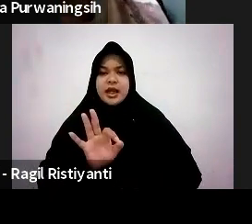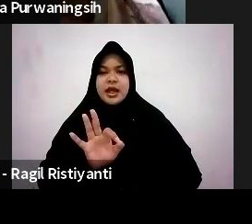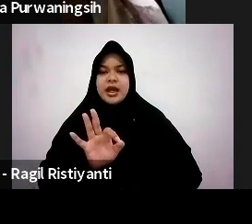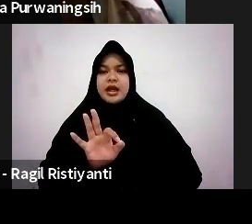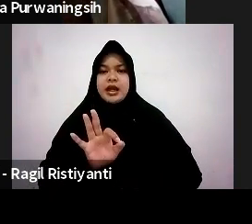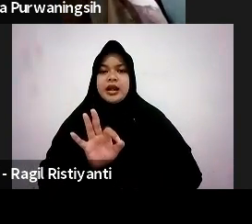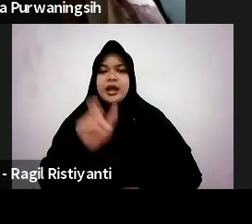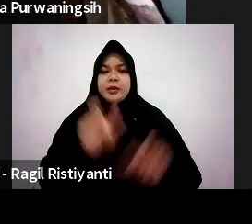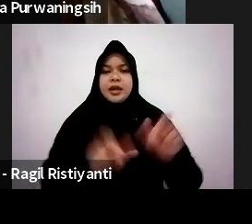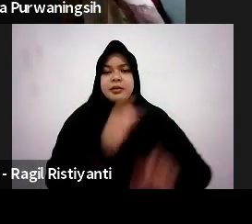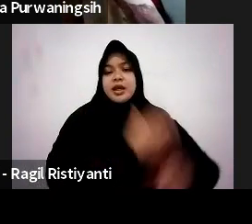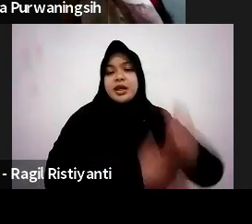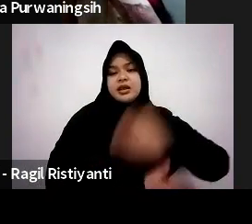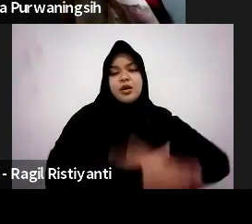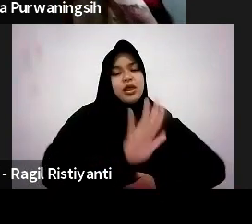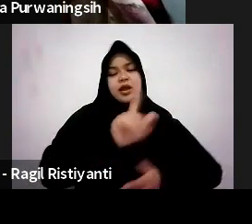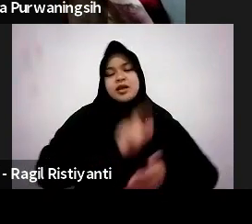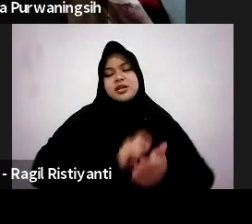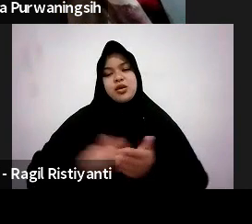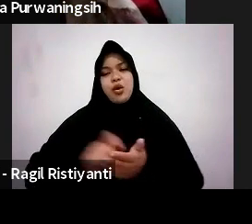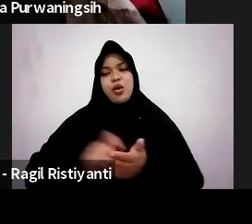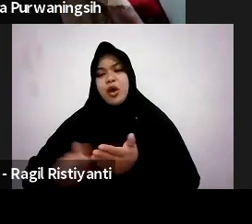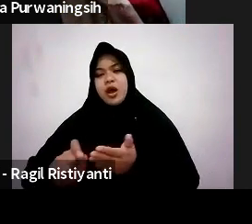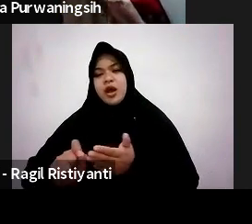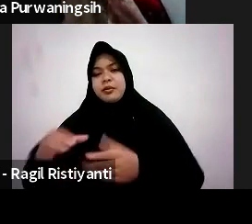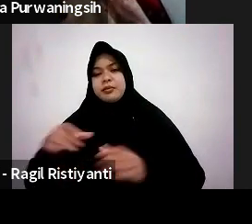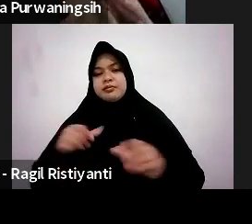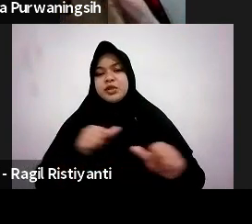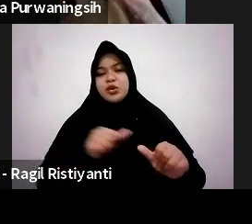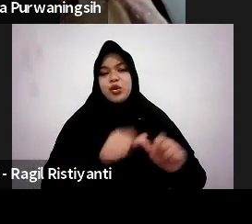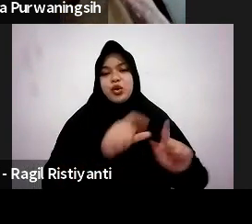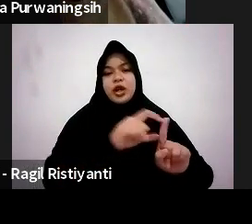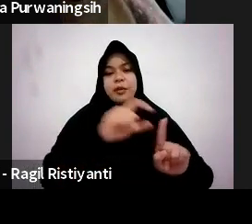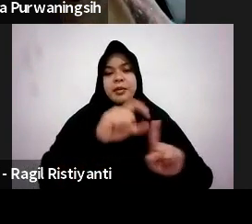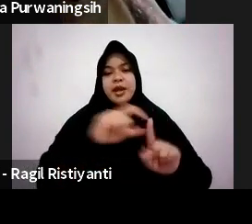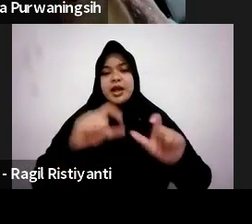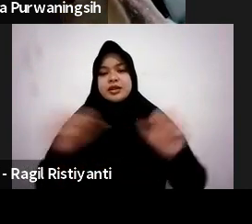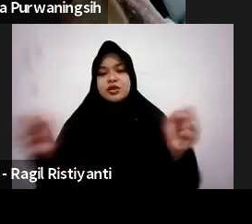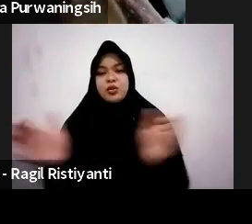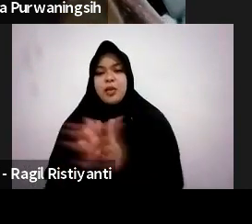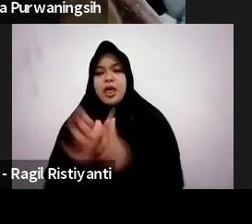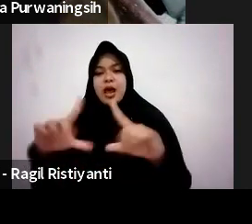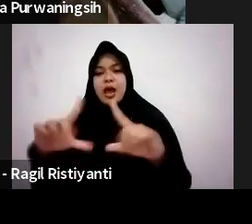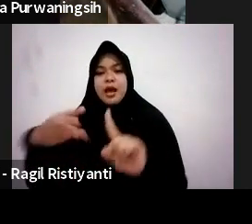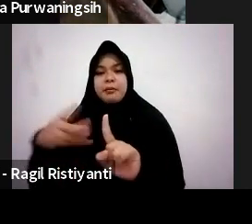tidak sekolah menurut BPS bahwa jumlah ABK itu pada tahun 2017 tuh